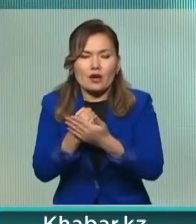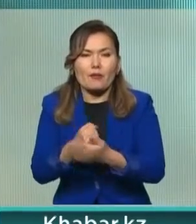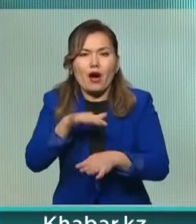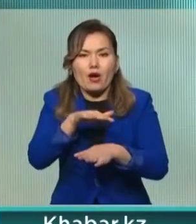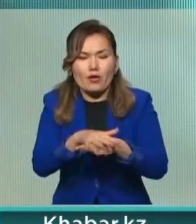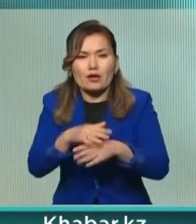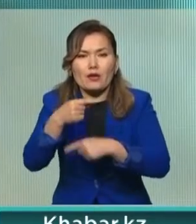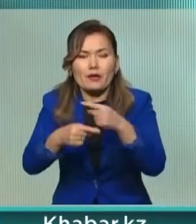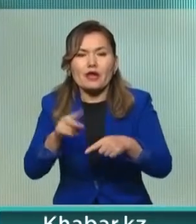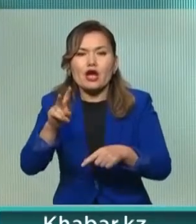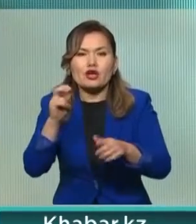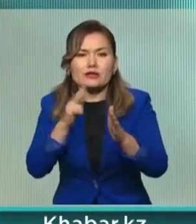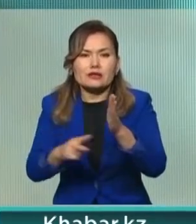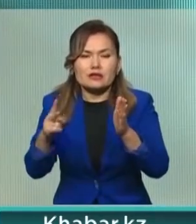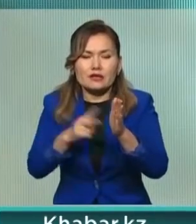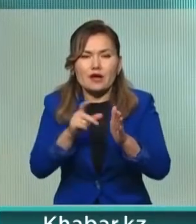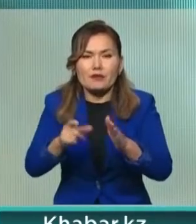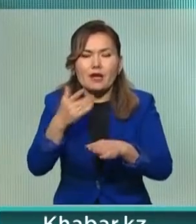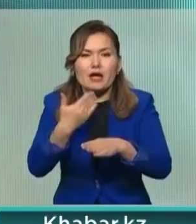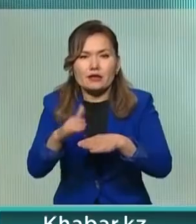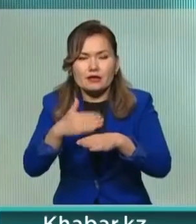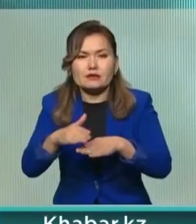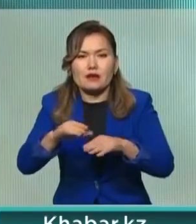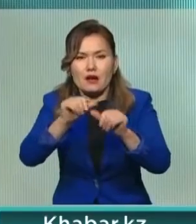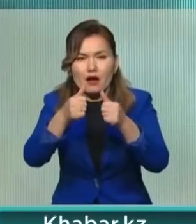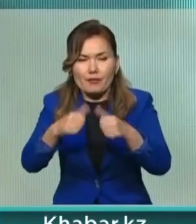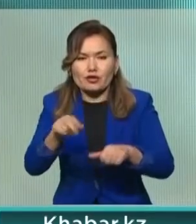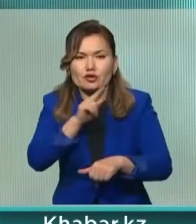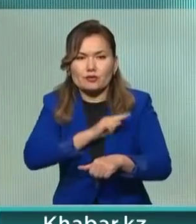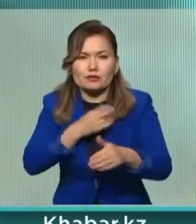арқылы 287 тұлға несие алып жұмысын бастаған.